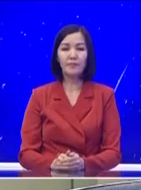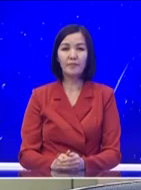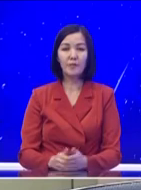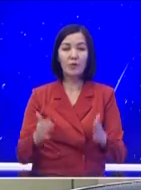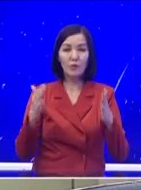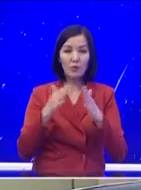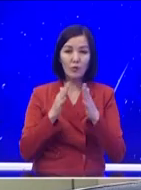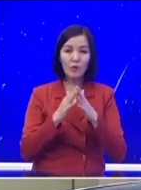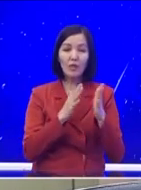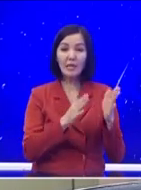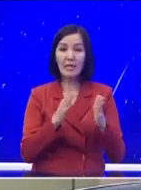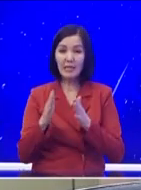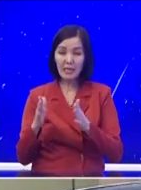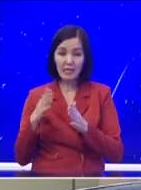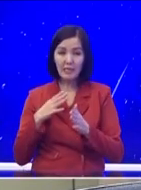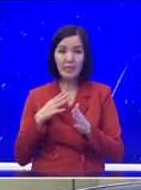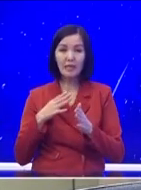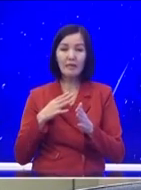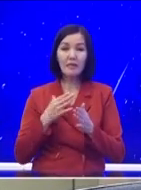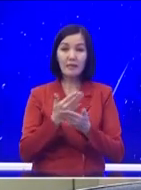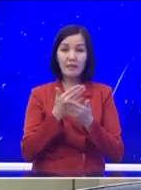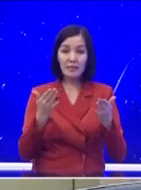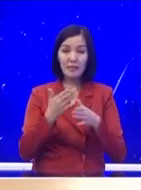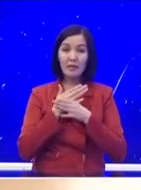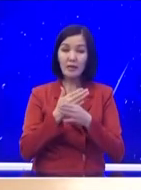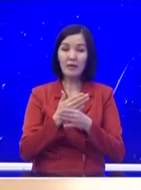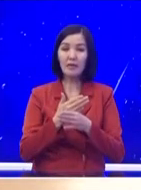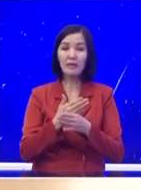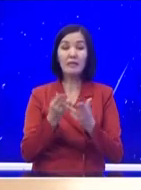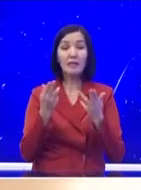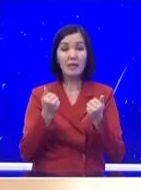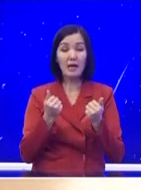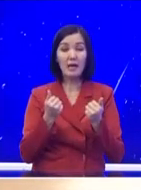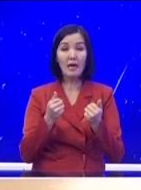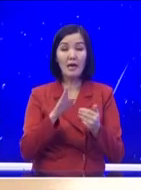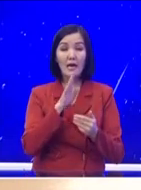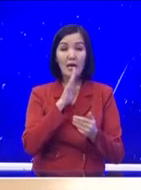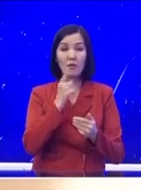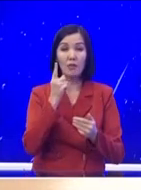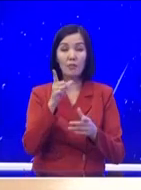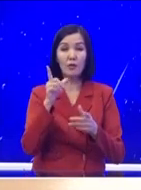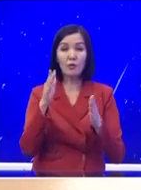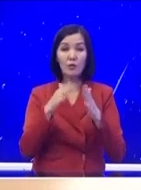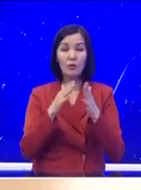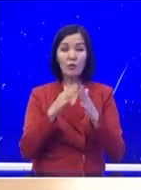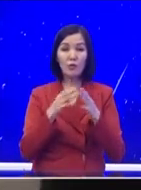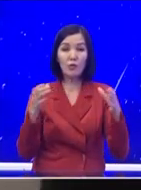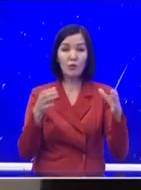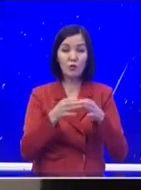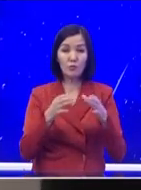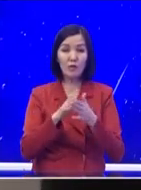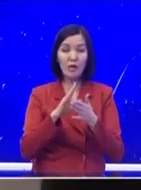де, түтіндейтін де сендердің арқаларың. Бұл арулар қазір бір үйдің ғана емес күллі бір ұжымның